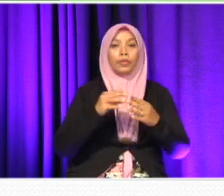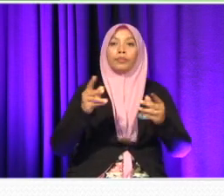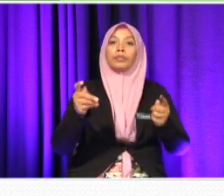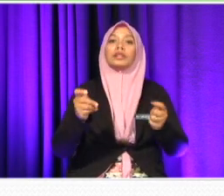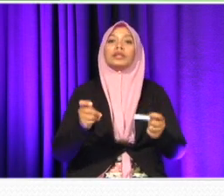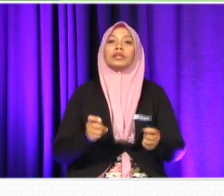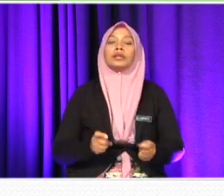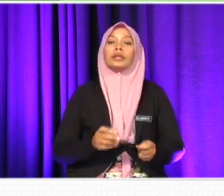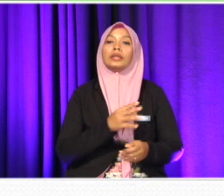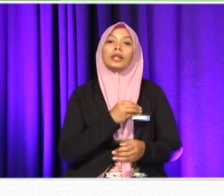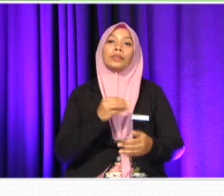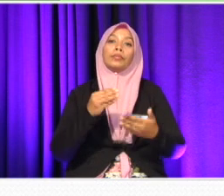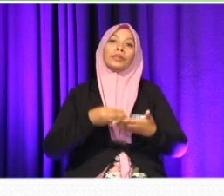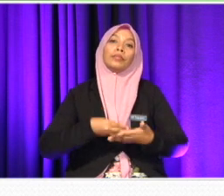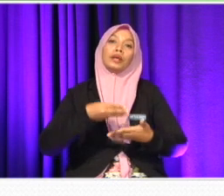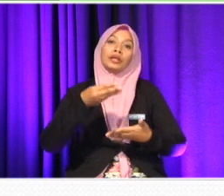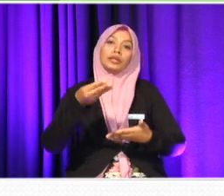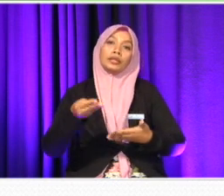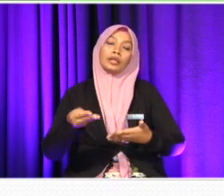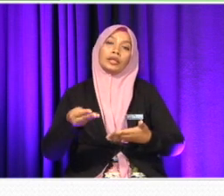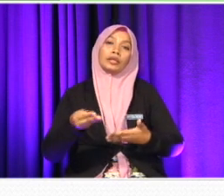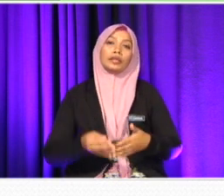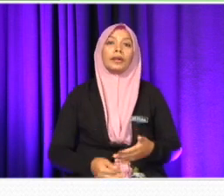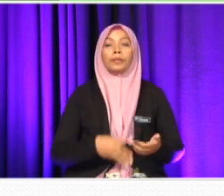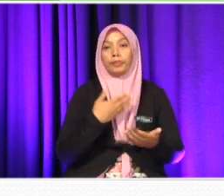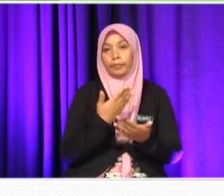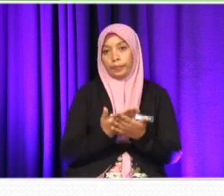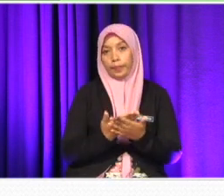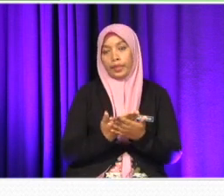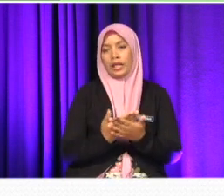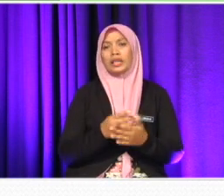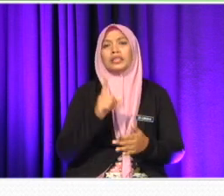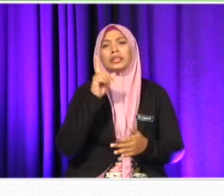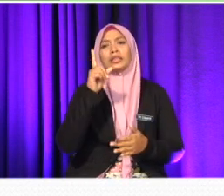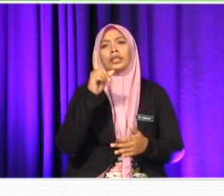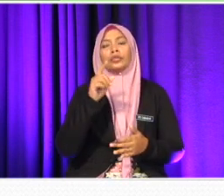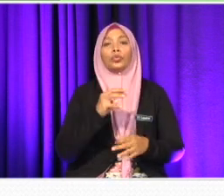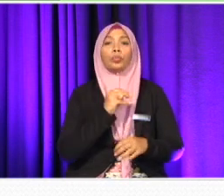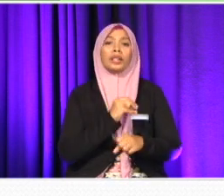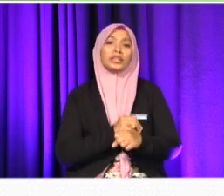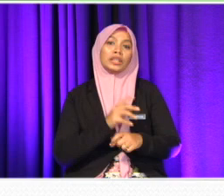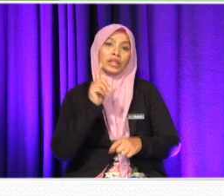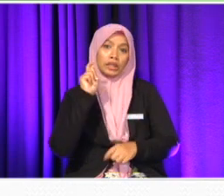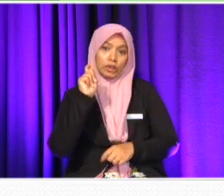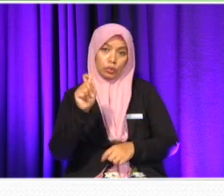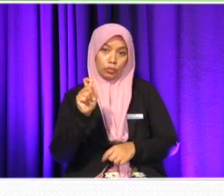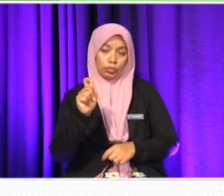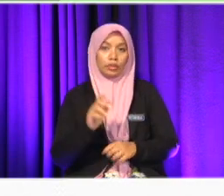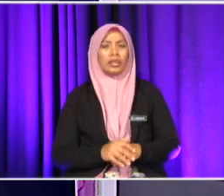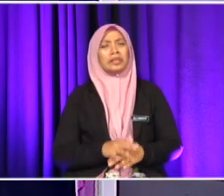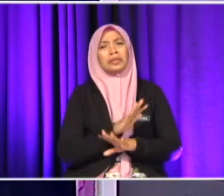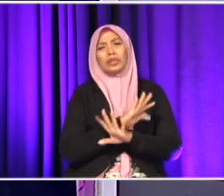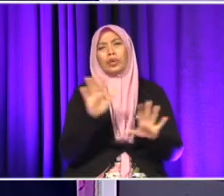pembayaran tunai secara sistematik bagi suatu ujian kemase tertentu yang kita main belanja